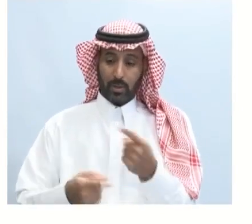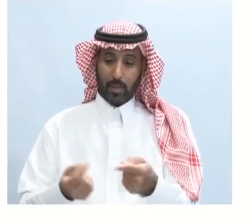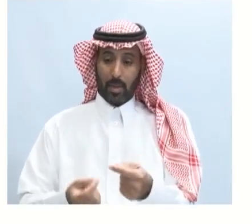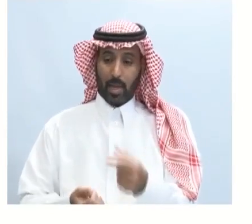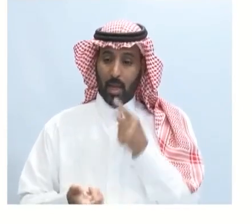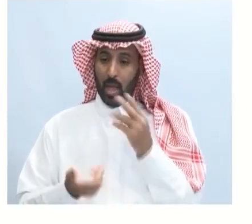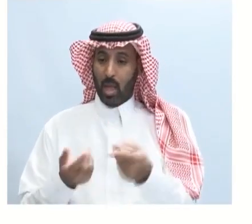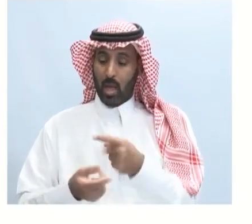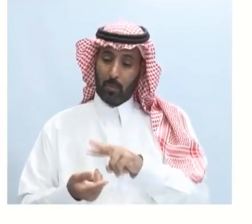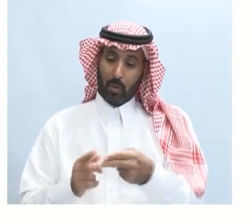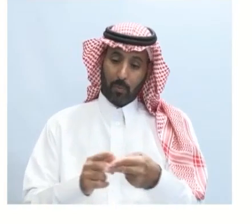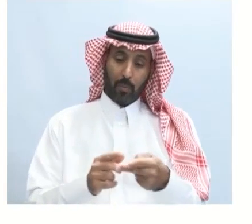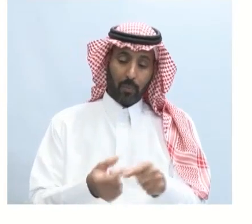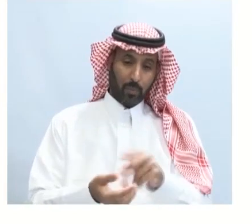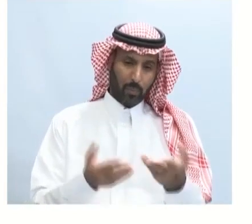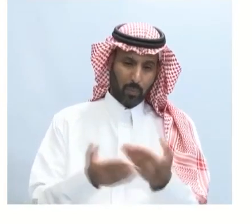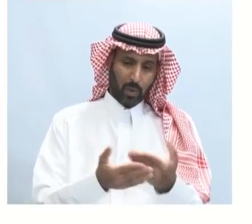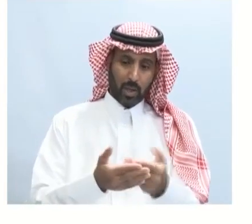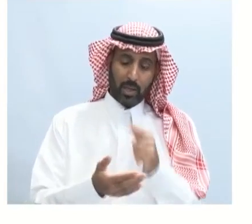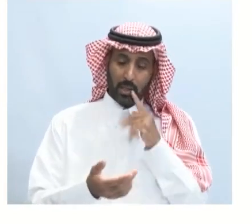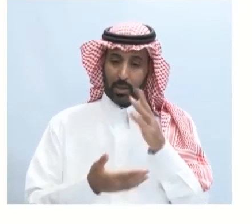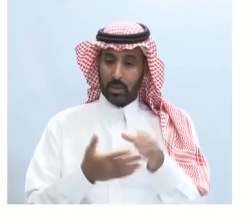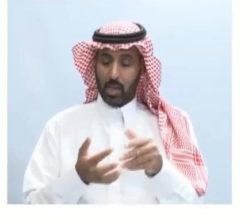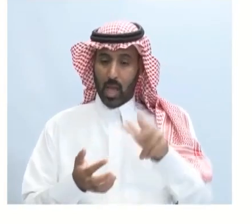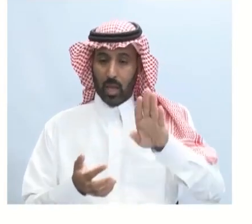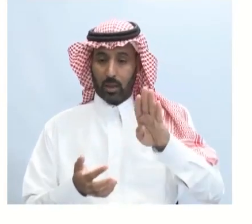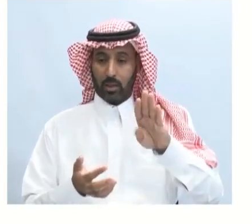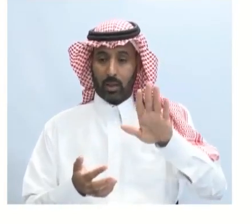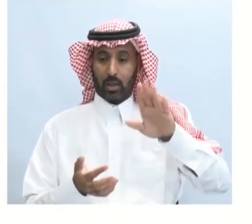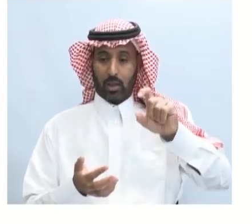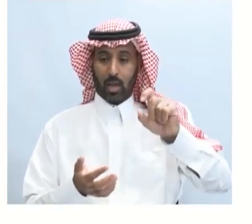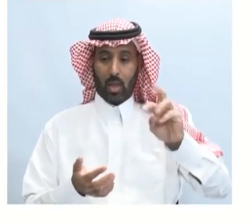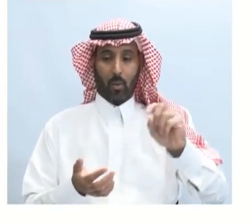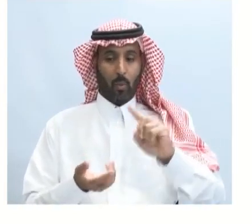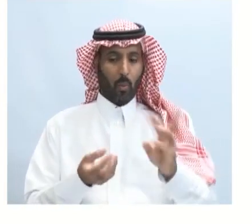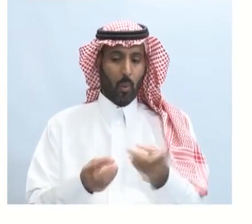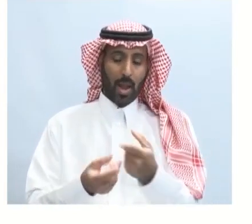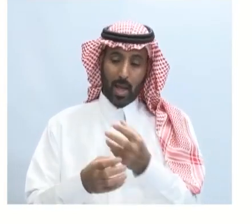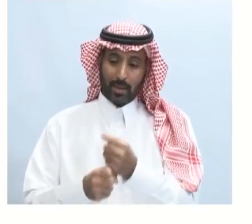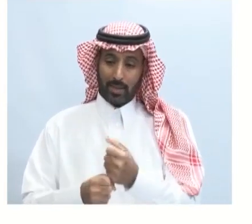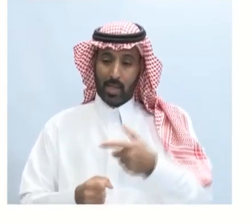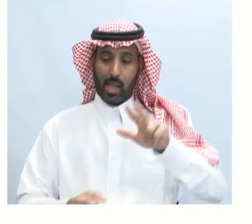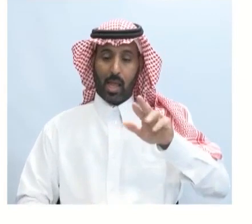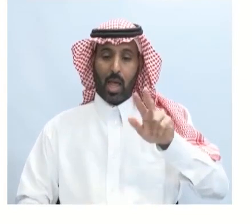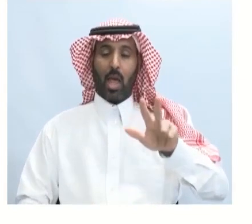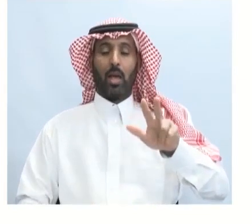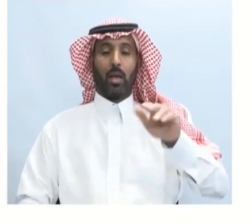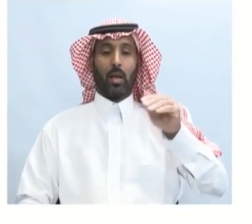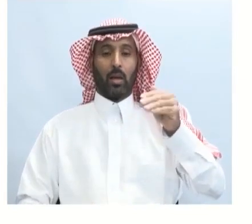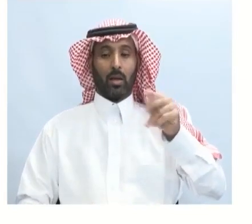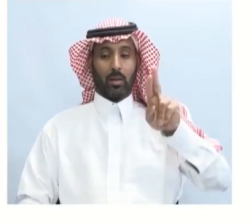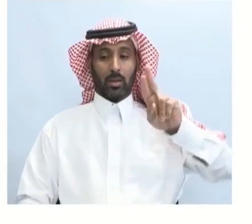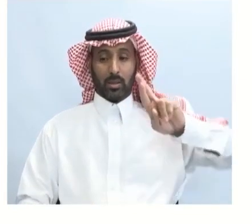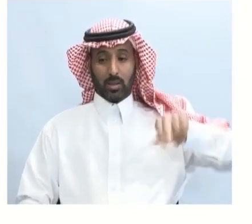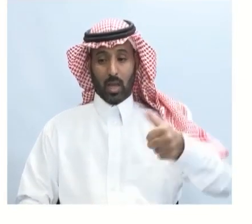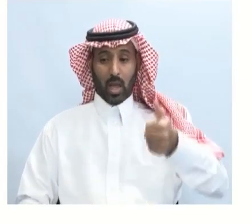مركبات اخرى عن طريق تفاعلات تسمى بتفاعلات الاكسده والاختزال فما المقصود ما المقصود بالاكسده والاختزال